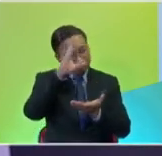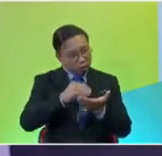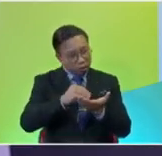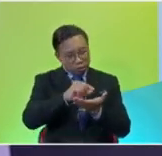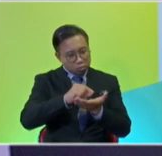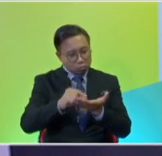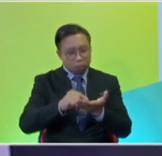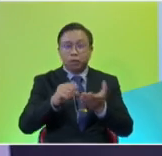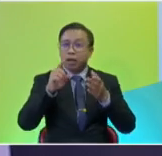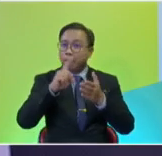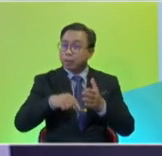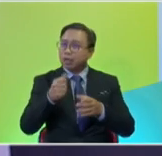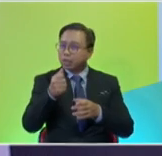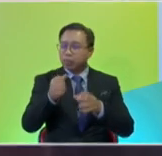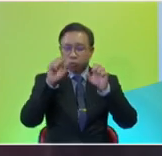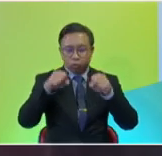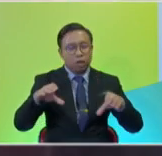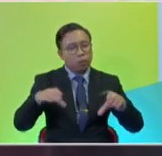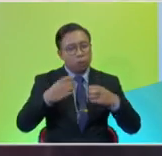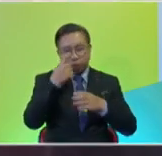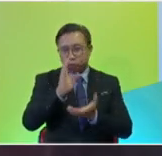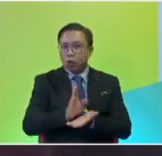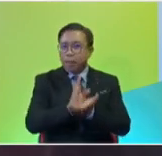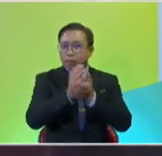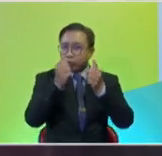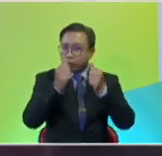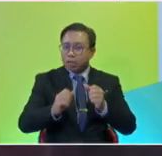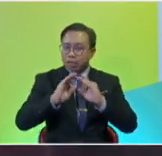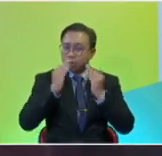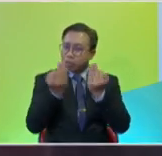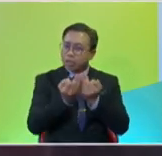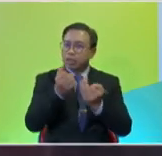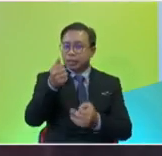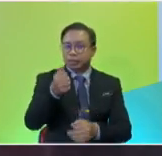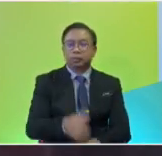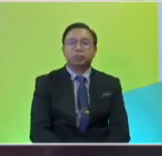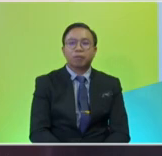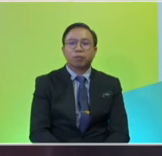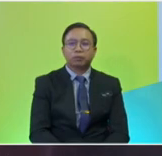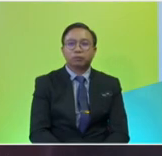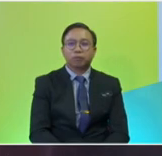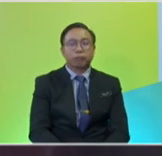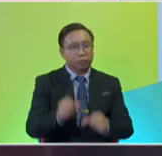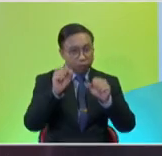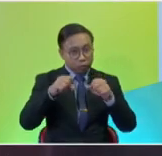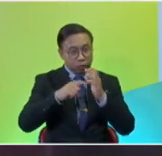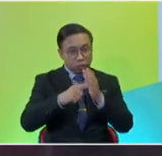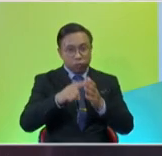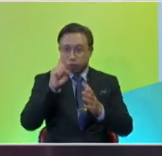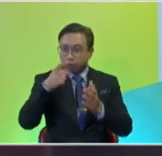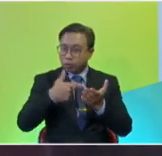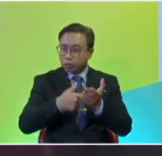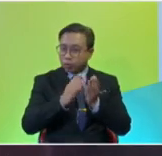yang kamu pelepah untuk membantu Ali keluarga anda Tunjuk Satu lagi